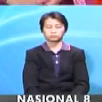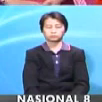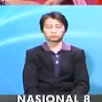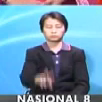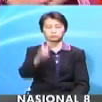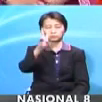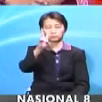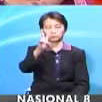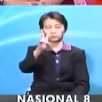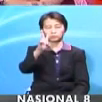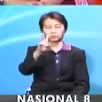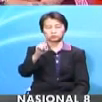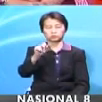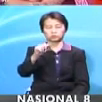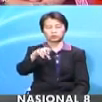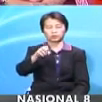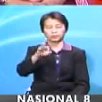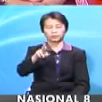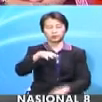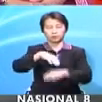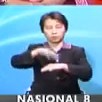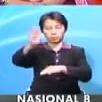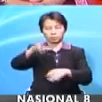dua ekor sapi